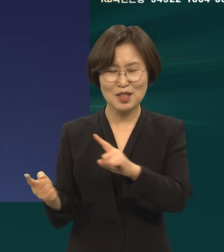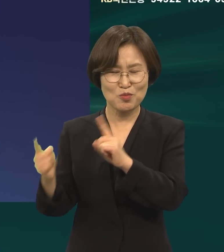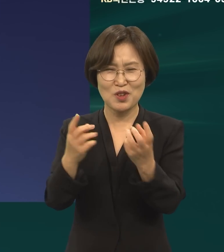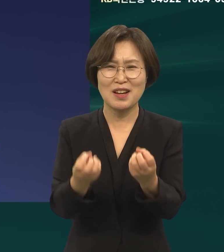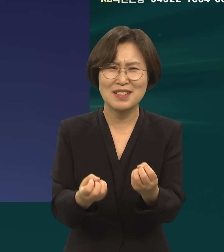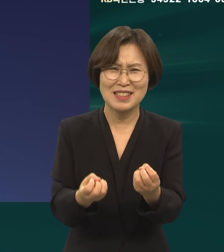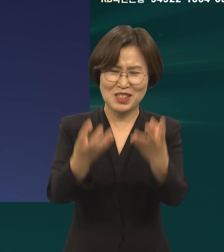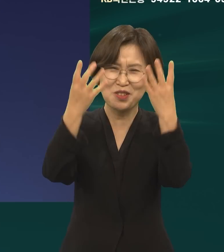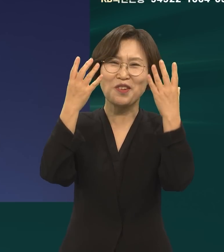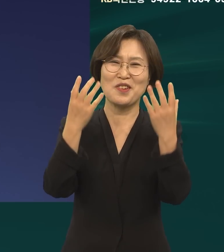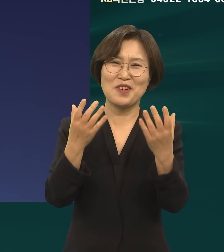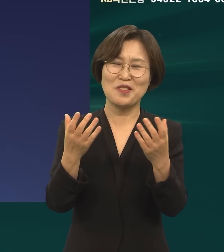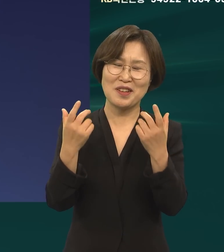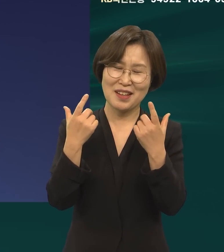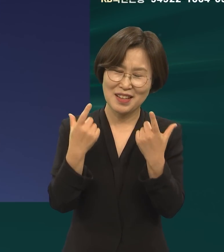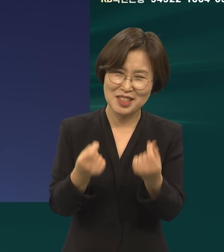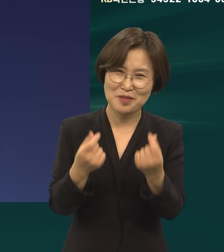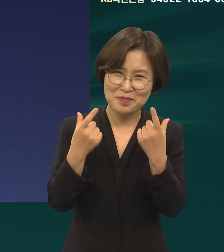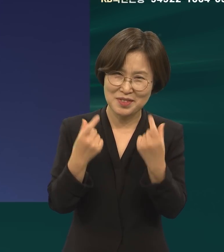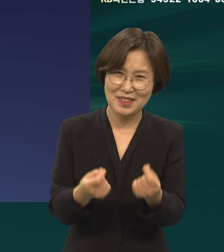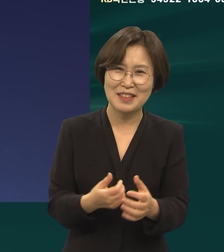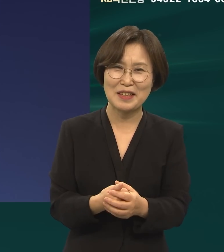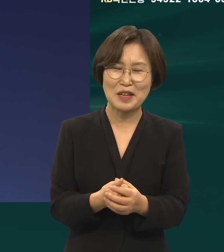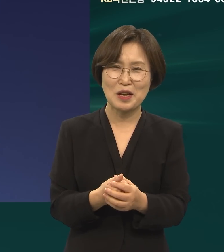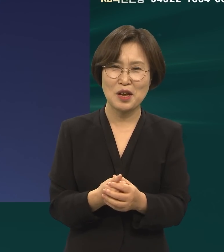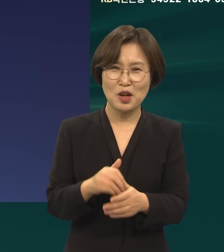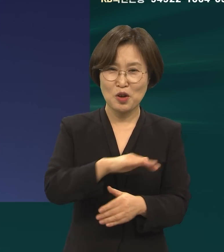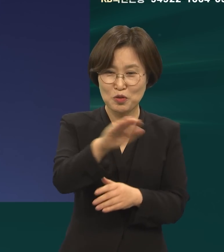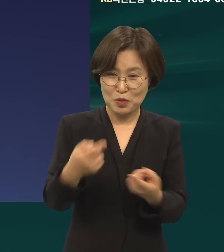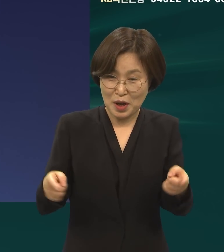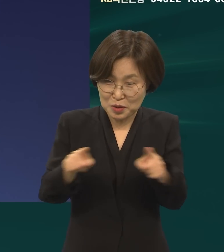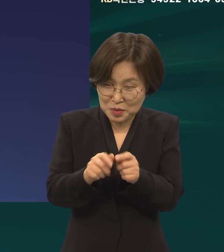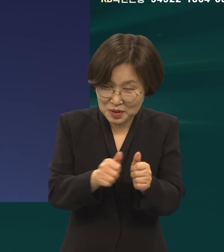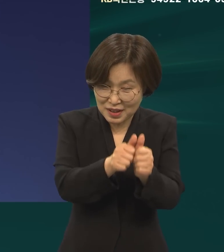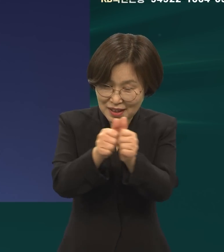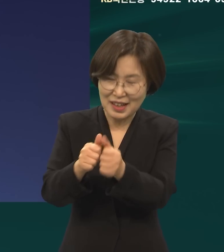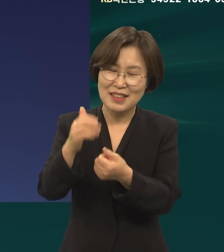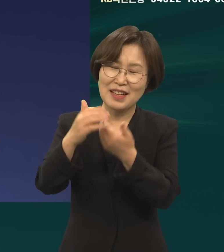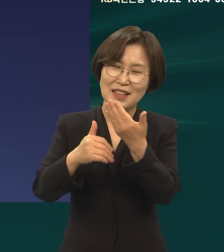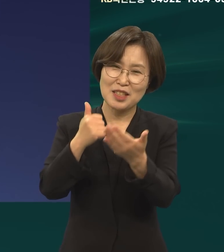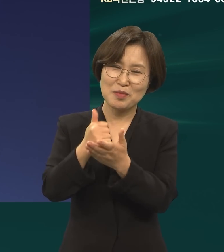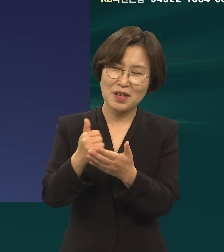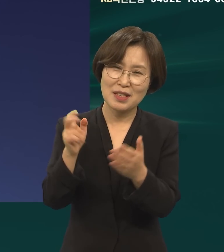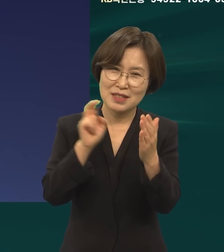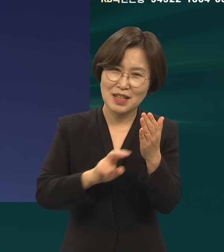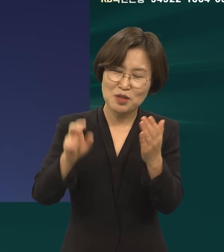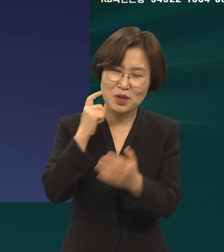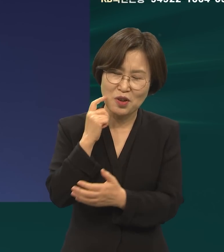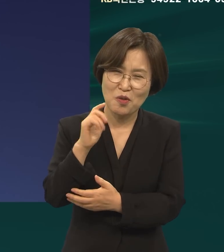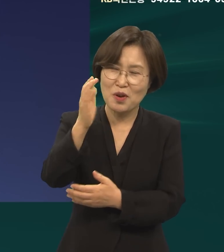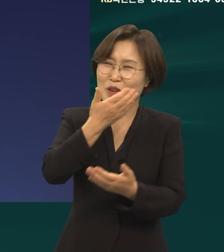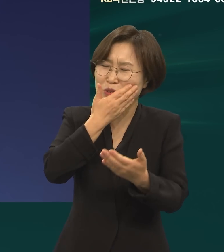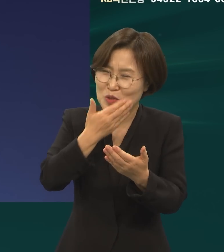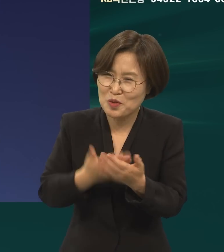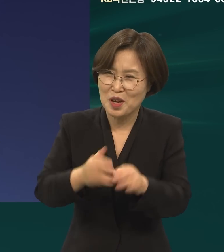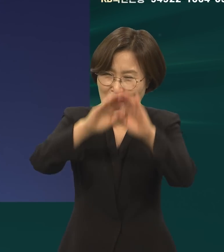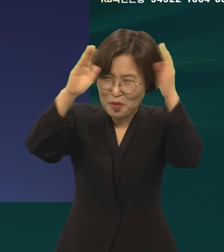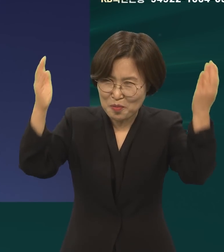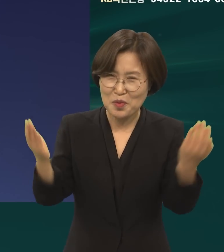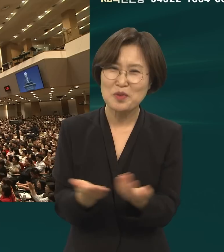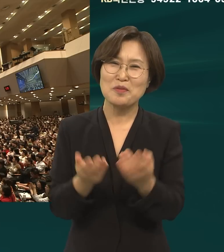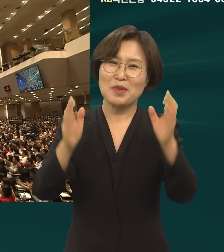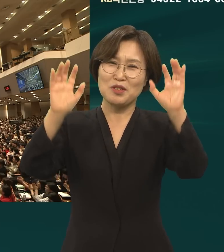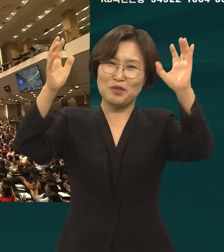매일이 부활절입니다. 매일이 부활절입니다. 우리와 동행하신 하나님께 찬송과 영광과 존귀와 모든 박수를 올려드리기